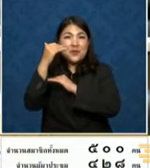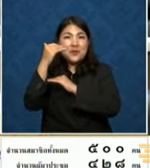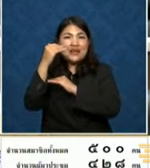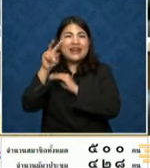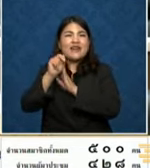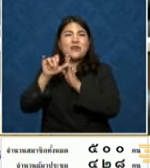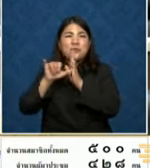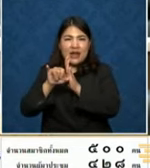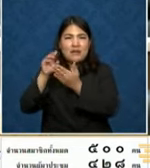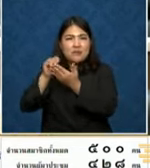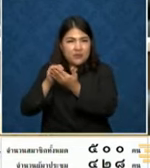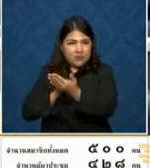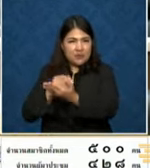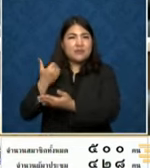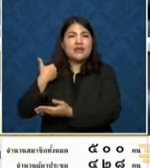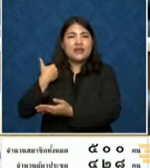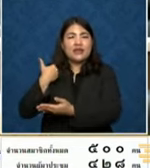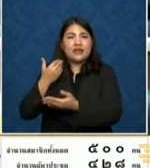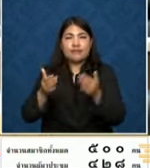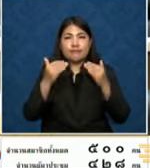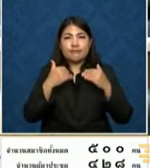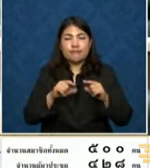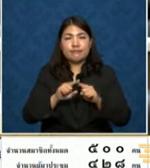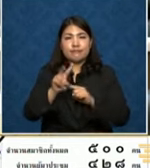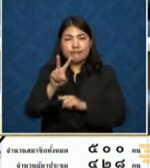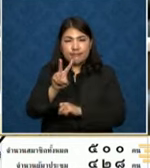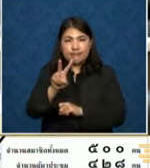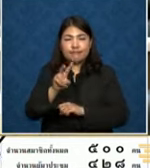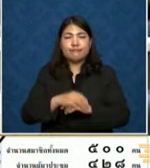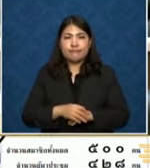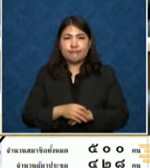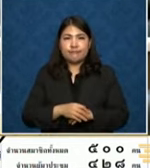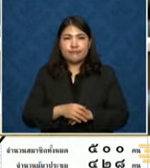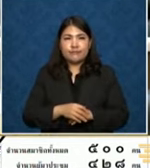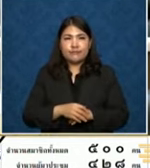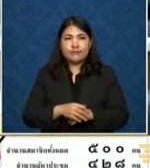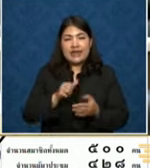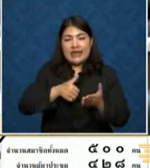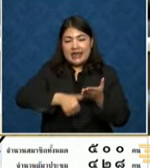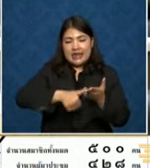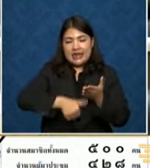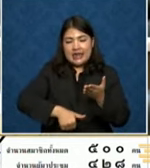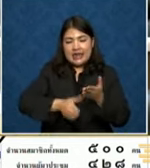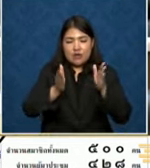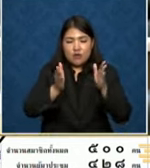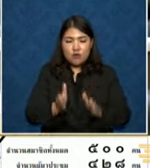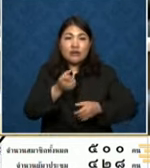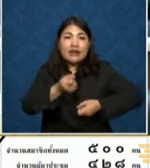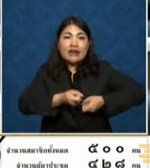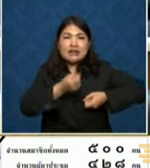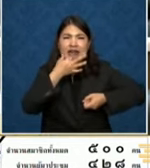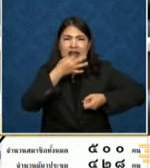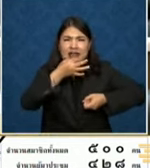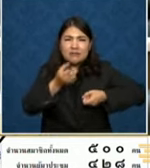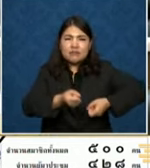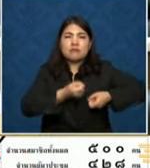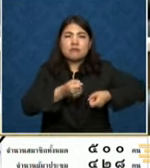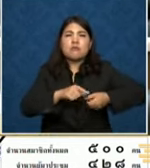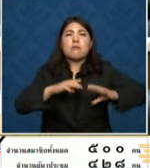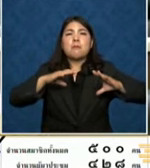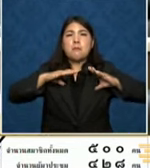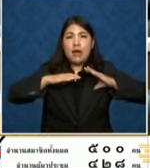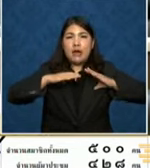กันครับเรื่องที่2ครับท่านประธานครับพักหนี้เกษตรกร3ปีรัฐบาลก็นำไปก